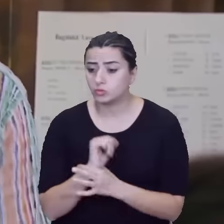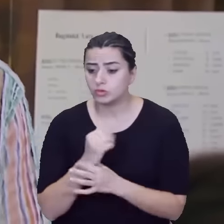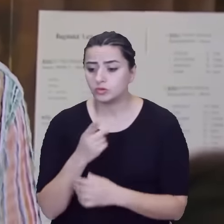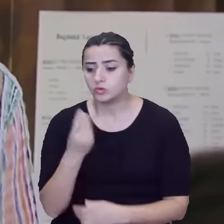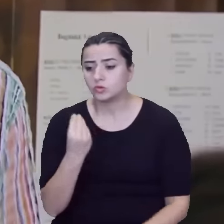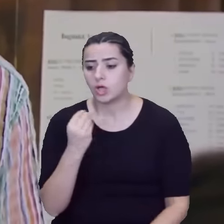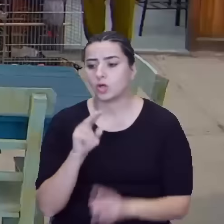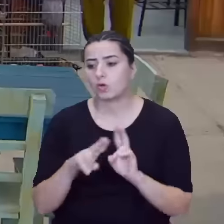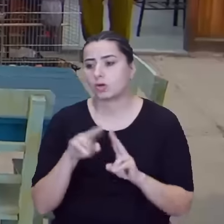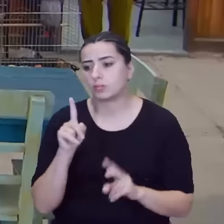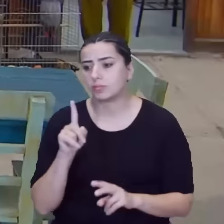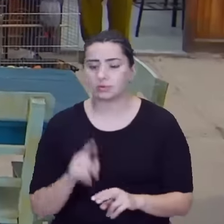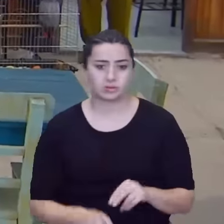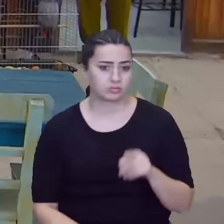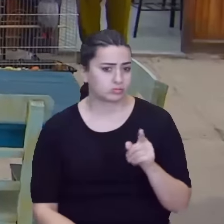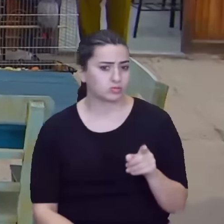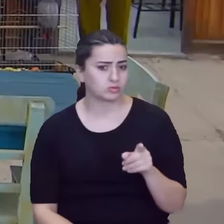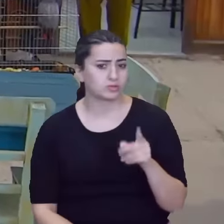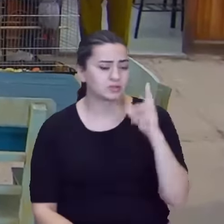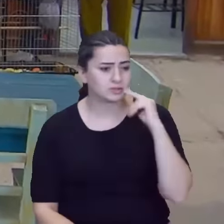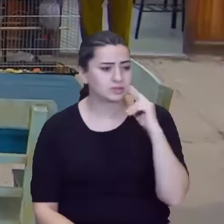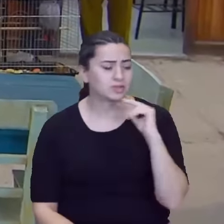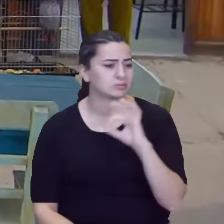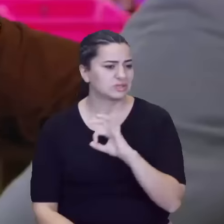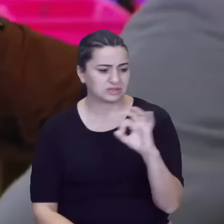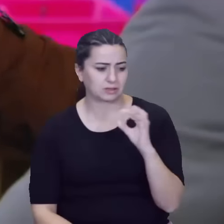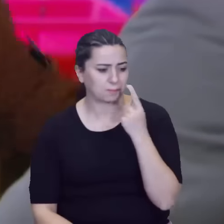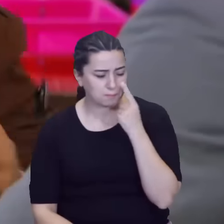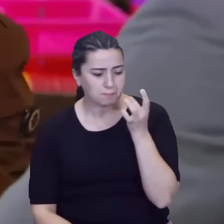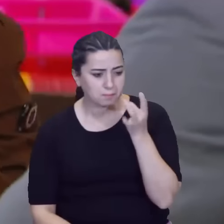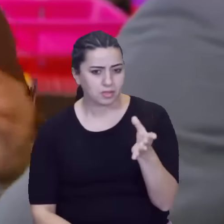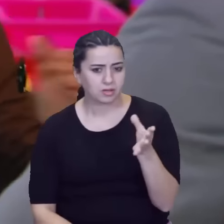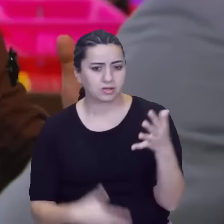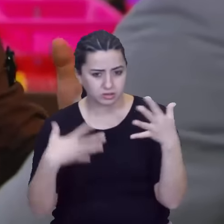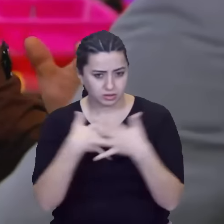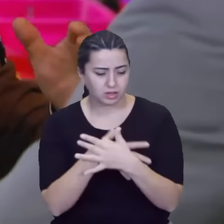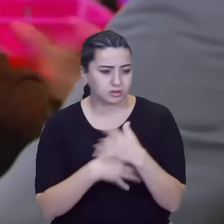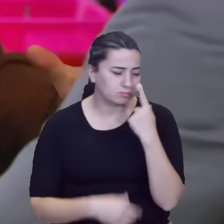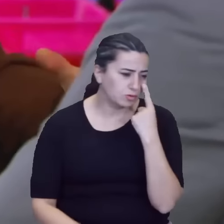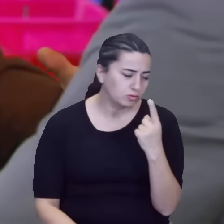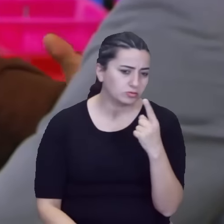çok güzelsin demeyi öğrettim. Ya bu kuşun zaten terbiye sorunu o kadar belliydi ki. Şimdi geceleri